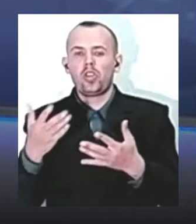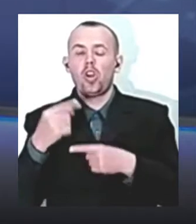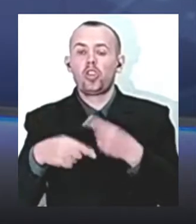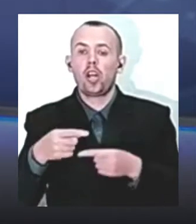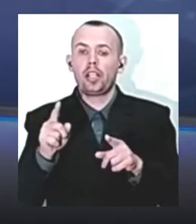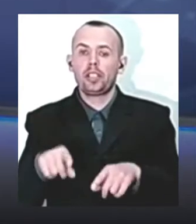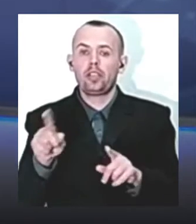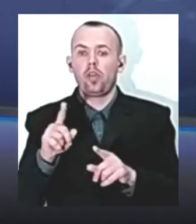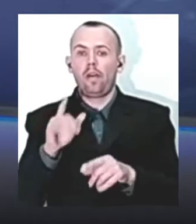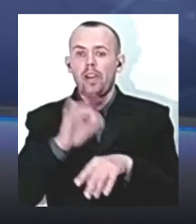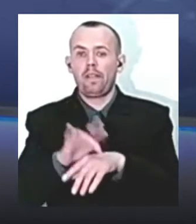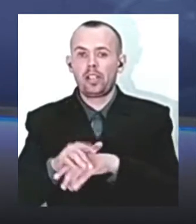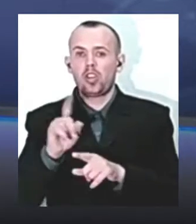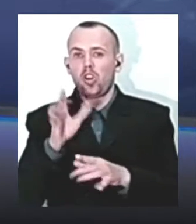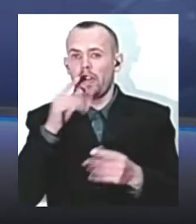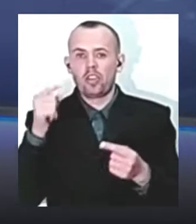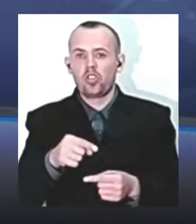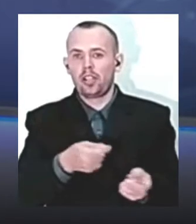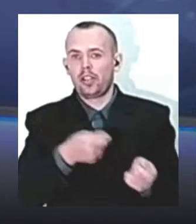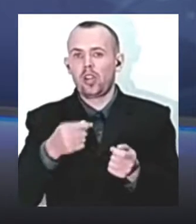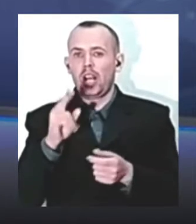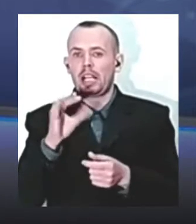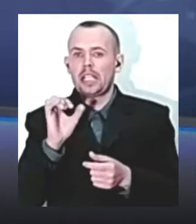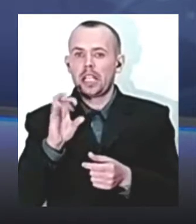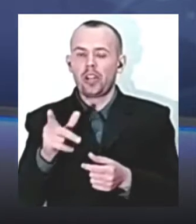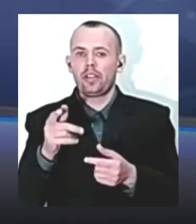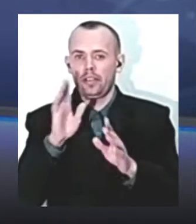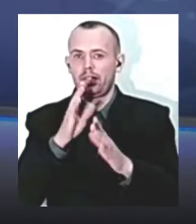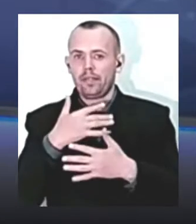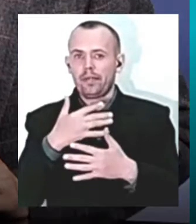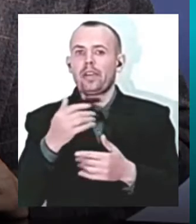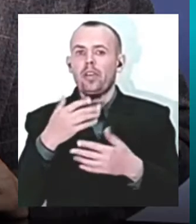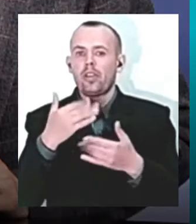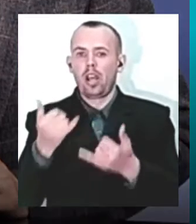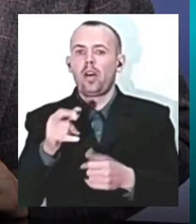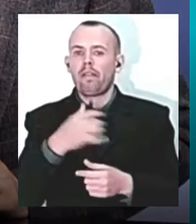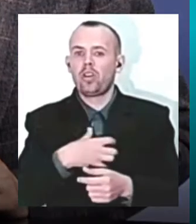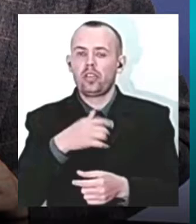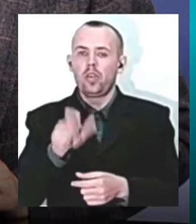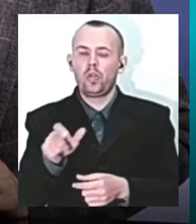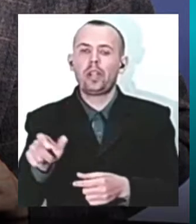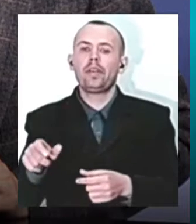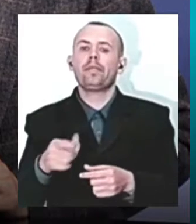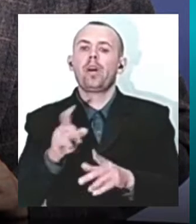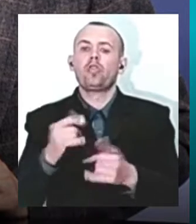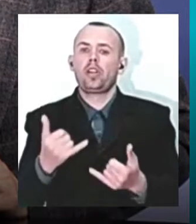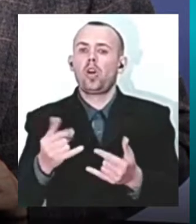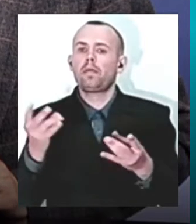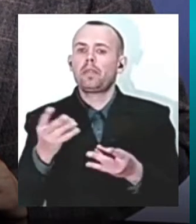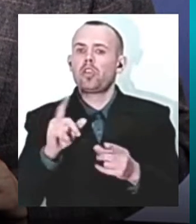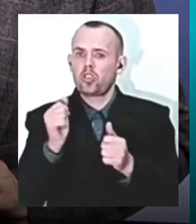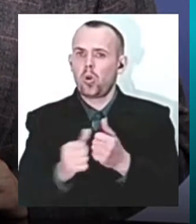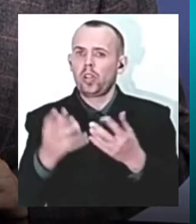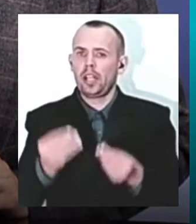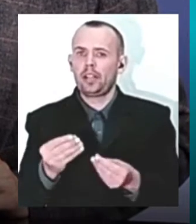виявляється, що невчасно доходить кисень, який так важливий для людей. Але те, що ви озвучили, наразі потреба щоденно для всіх опорних